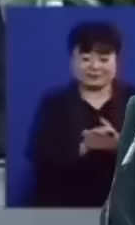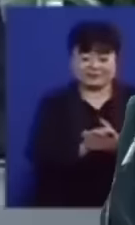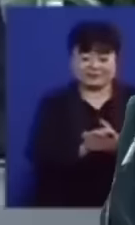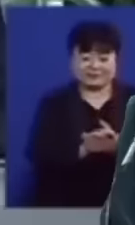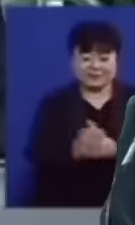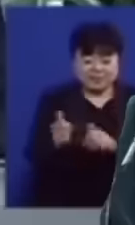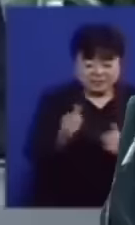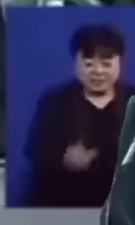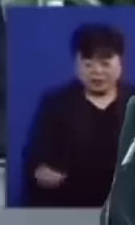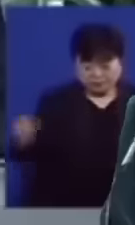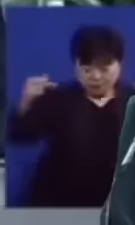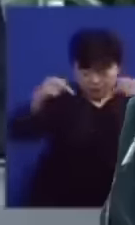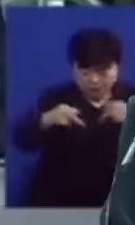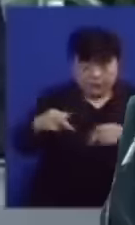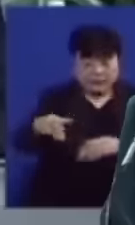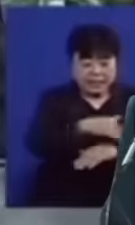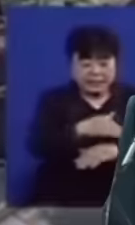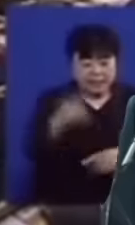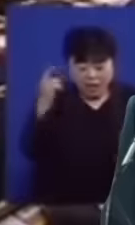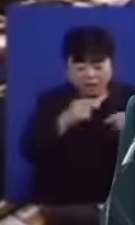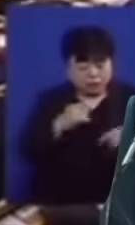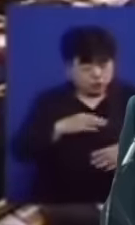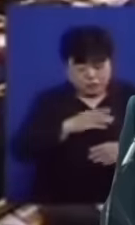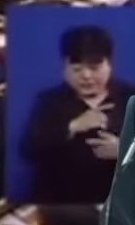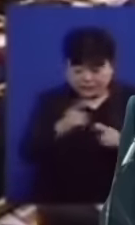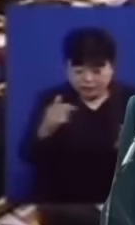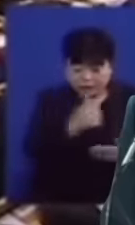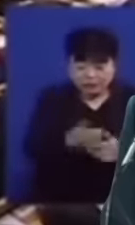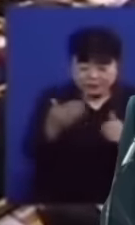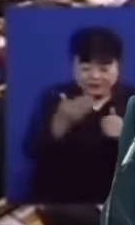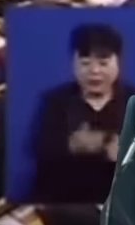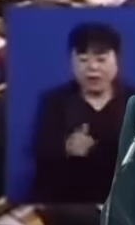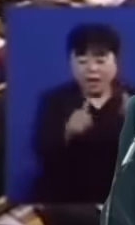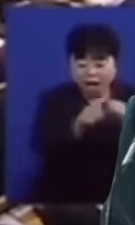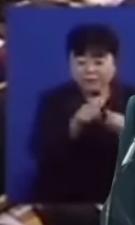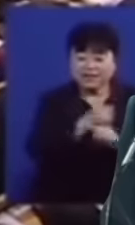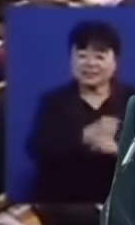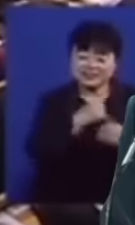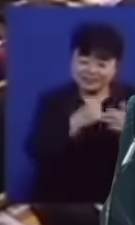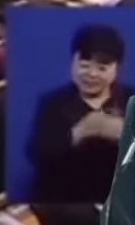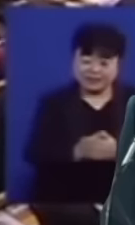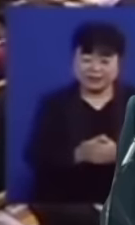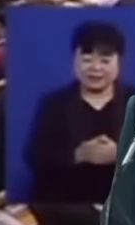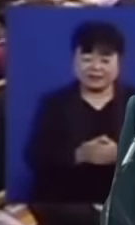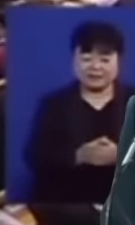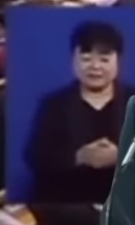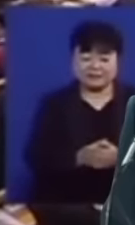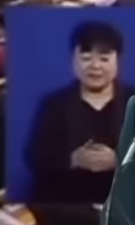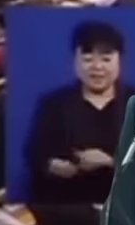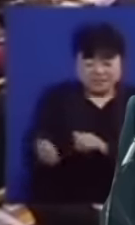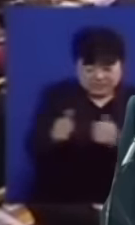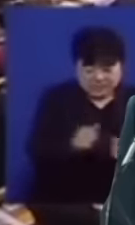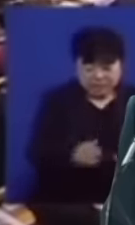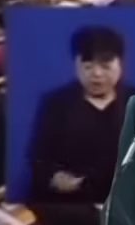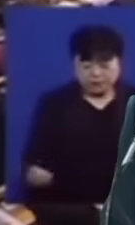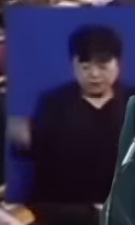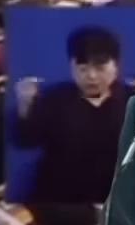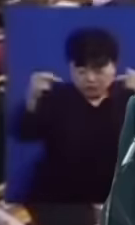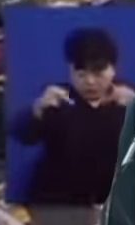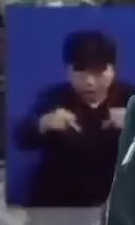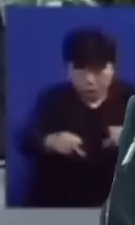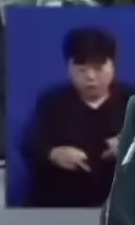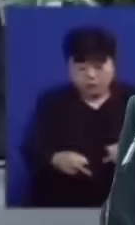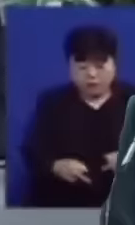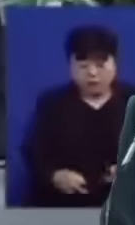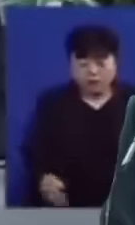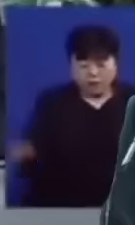내가 사망의 음침한 골짜기로 다닐 자도 해를 두려워하지 않을 것은 주께서 나와 함께 하시오. 우리가 매일같이 사망의 음침한 골짜기